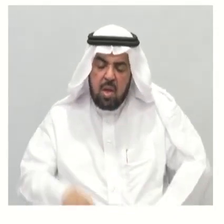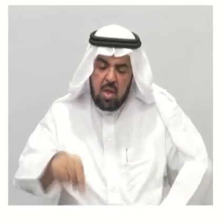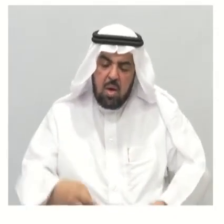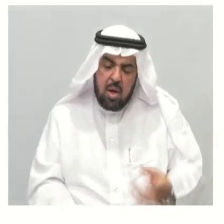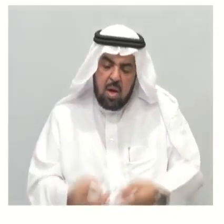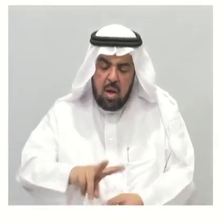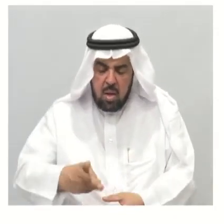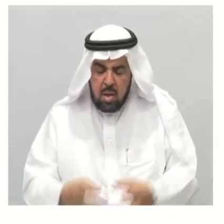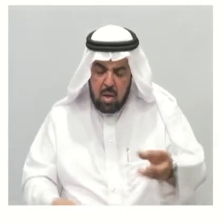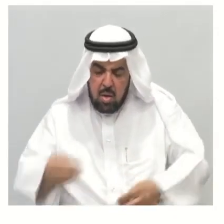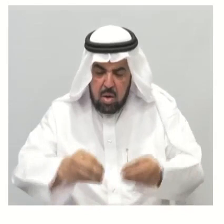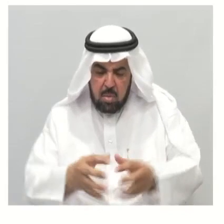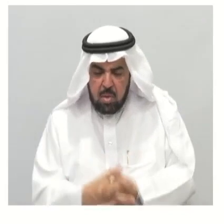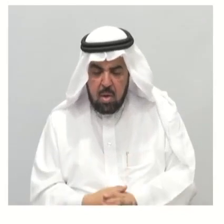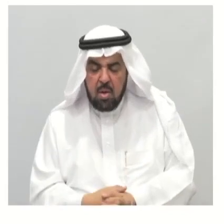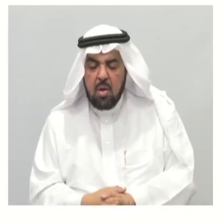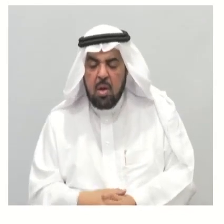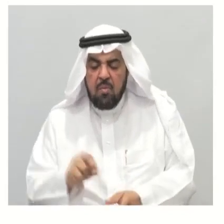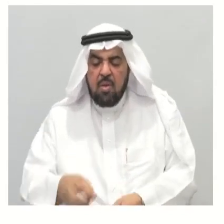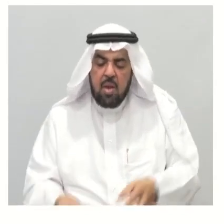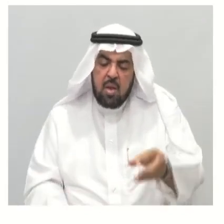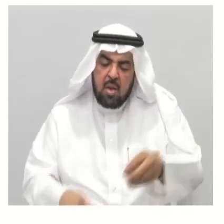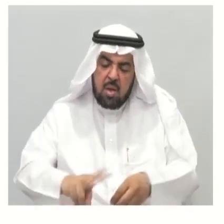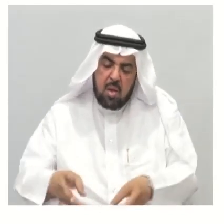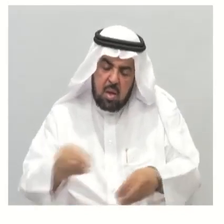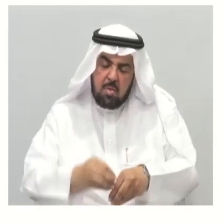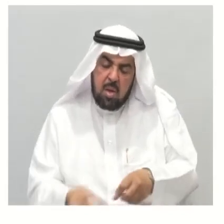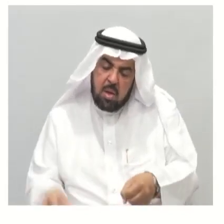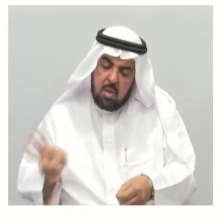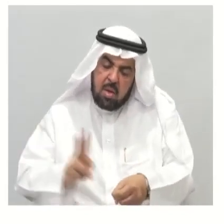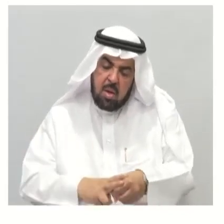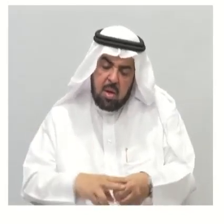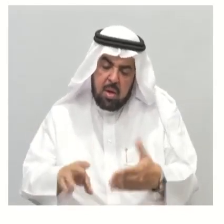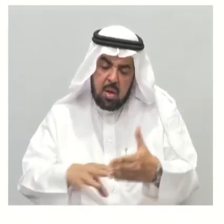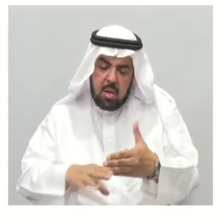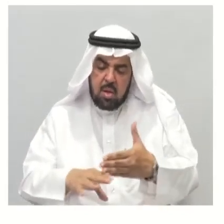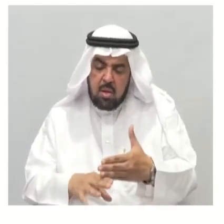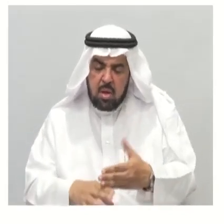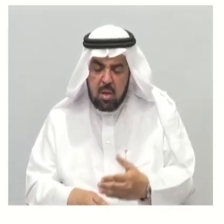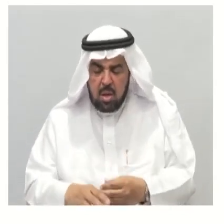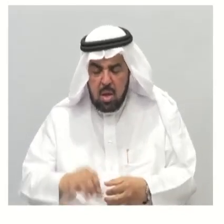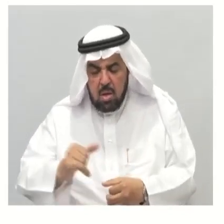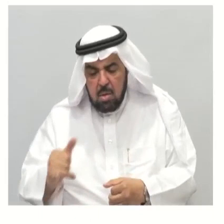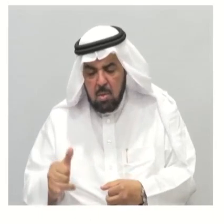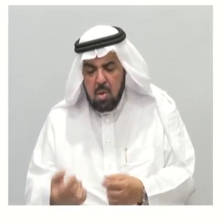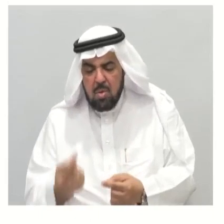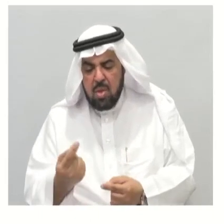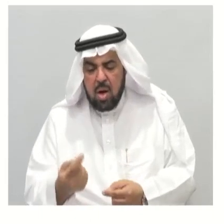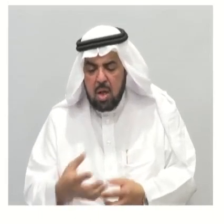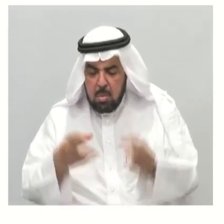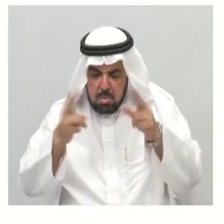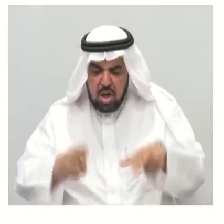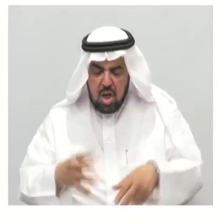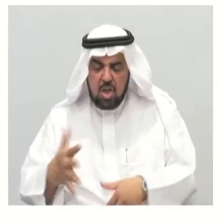التغير الكيميائي. إذن في التغير الكيميائي يتم إعادة ترتيب المواد والذرات بشكل جديد،